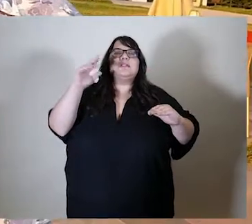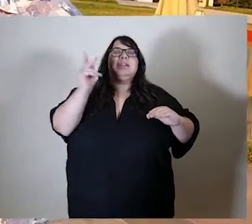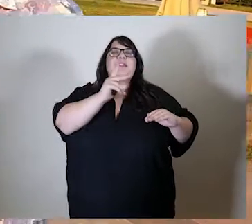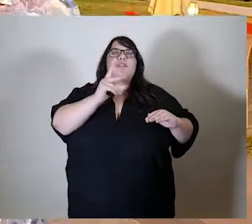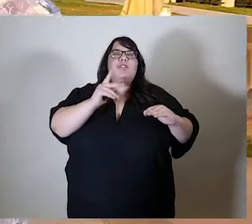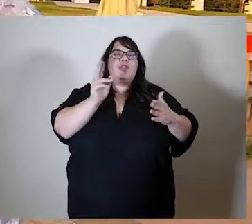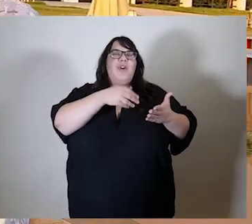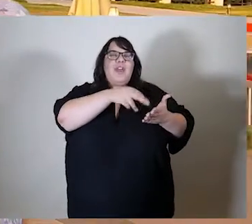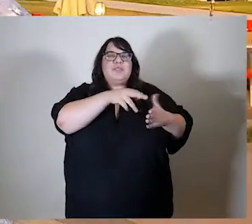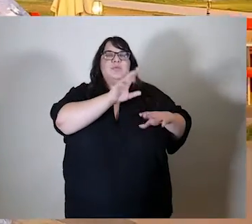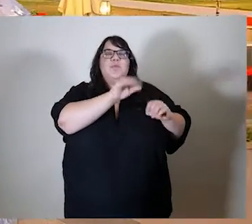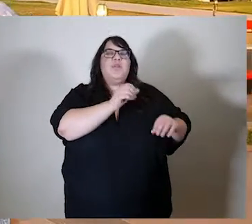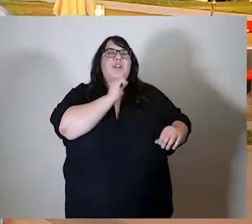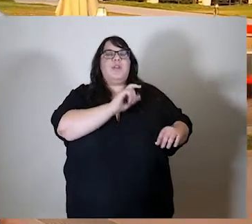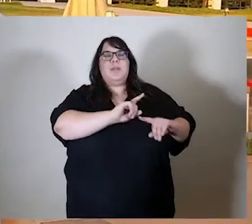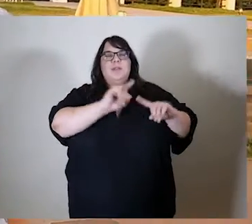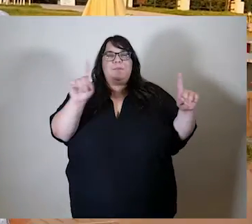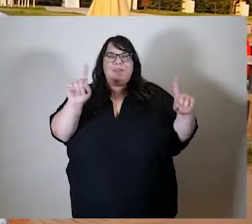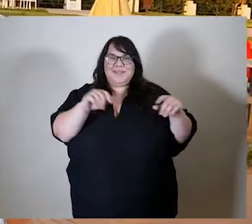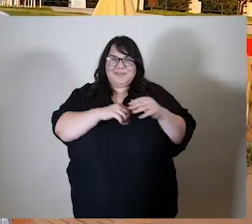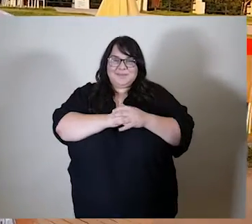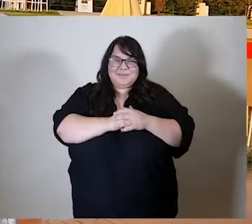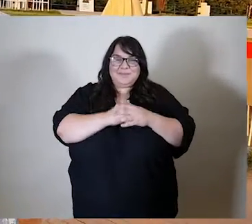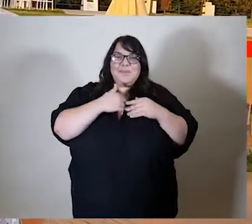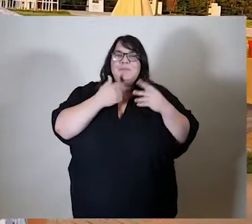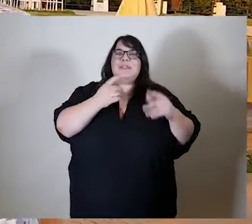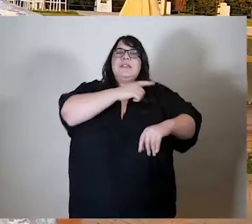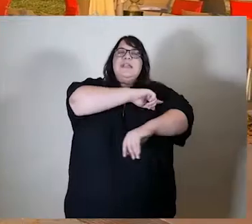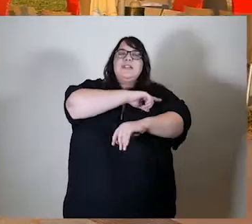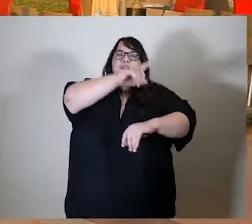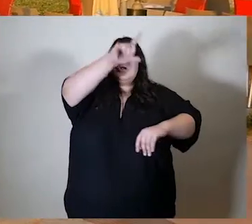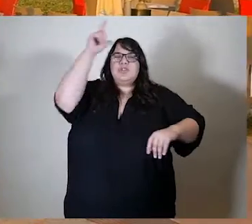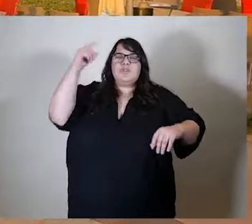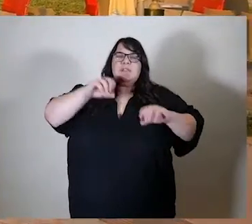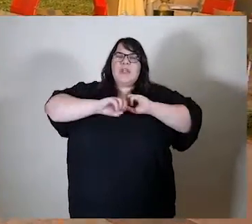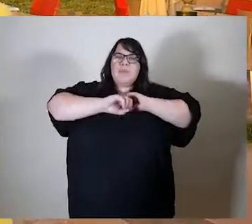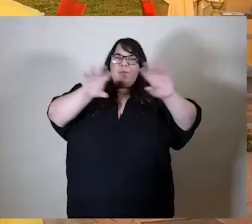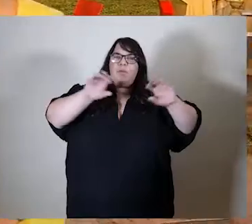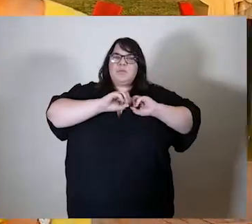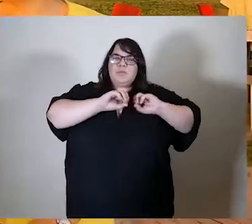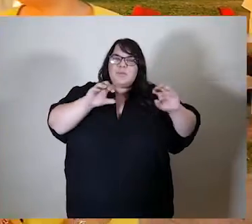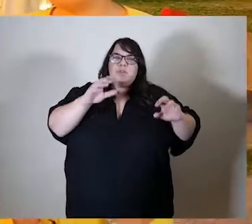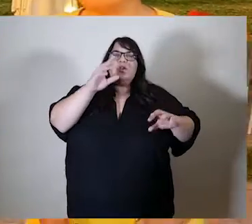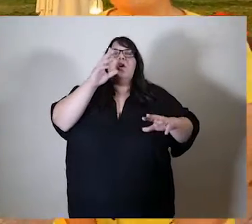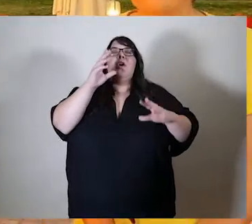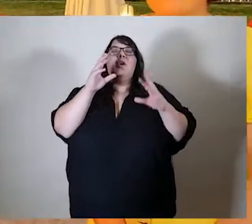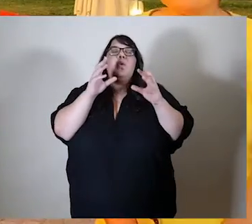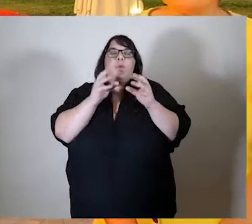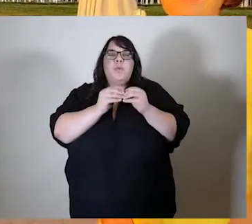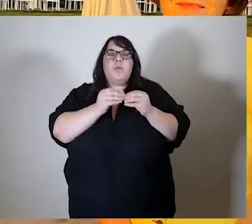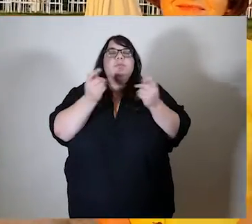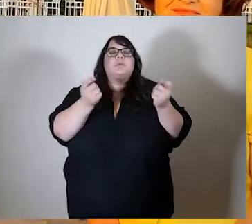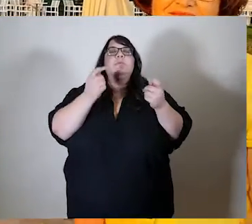κοινωνικών διακρίσεων και του κοινωνικού ρατσισμού σε βάρος των ηλικιωμένων μας. Επιμορφώνουμε γιατρούς, νοσηλευτές,